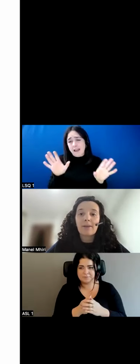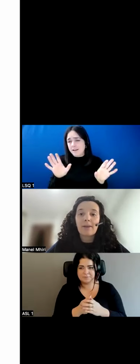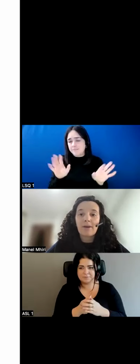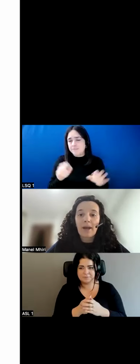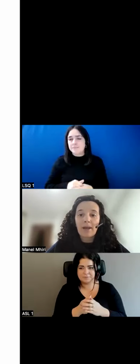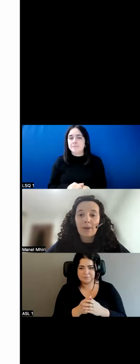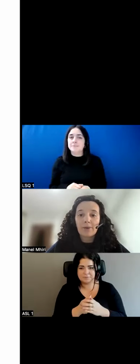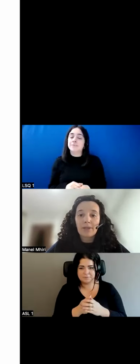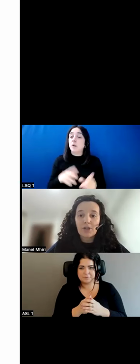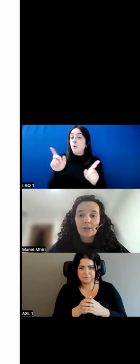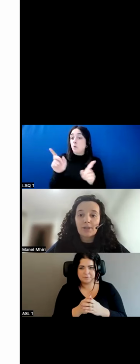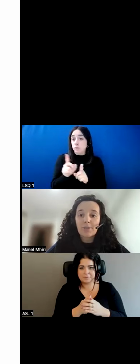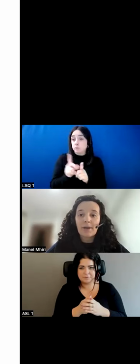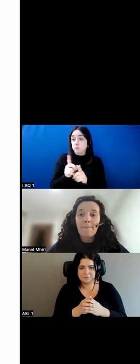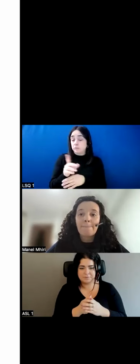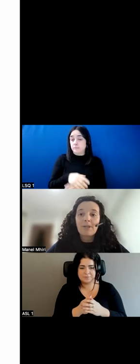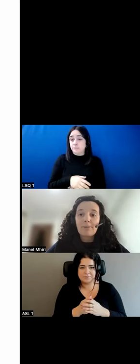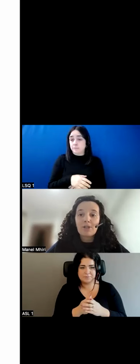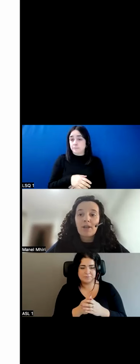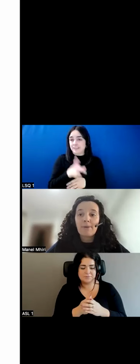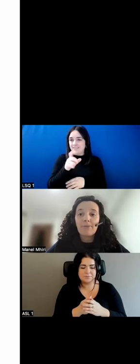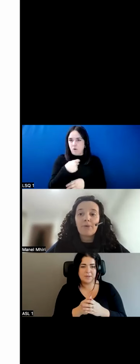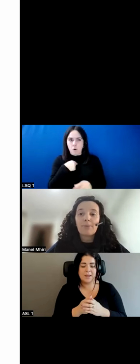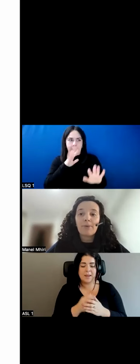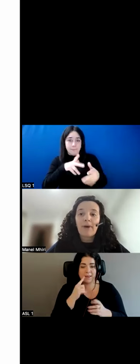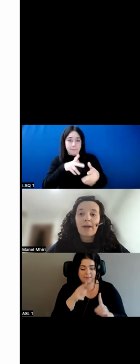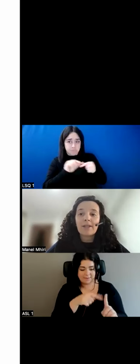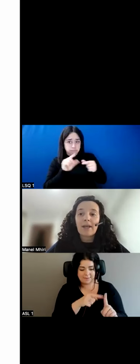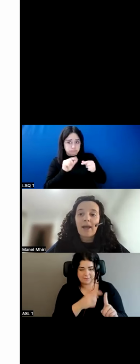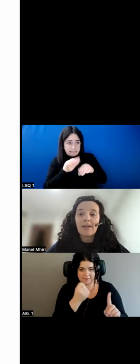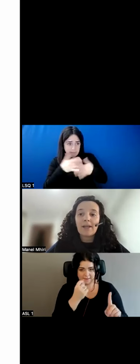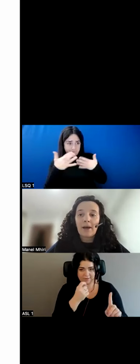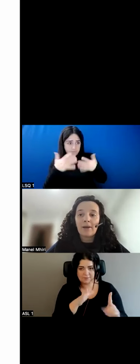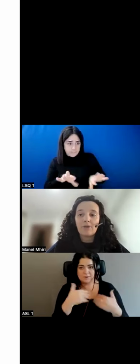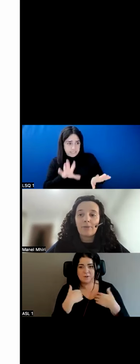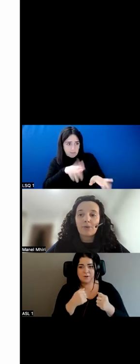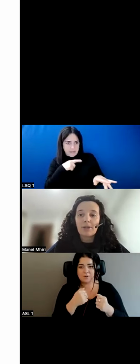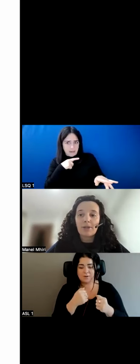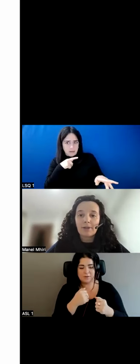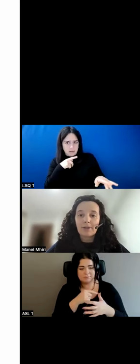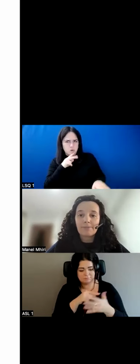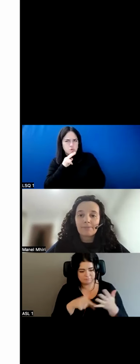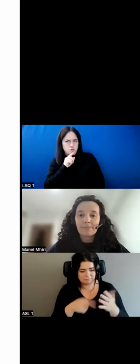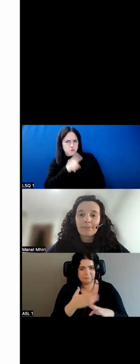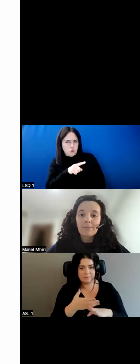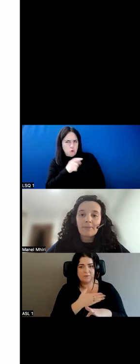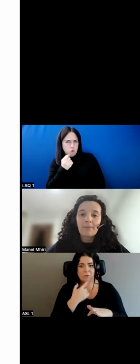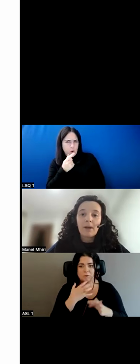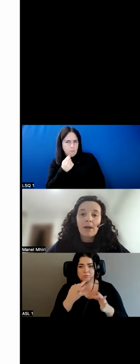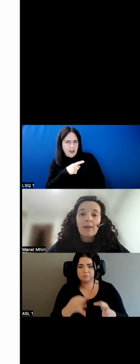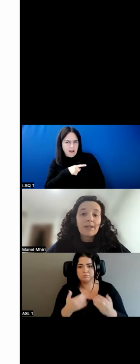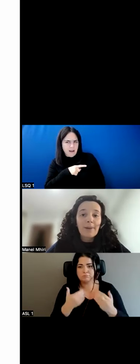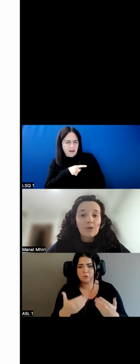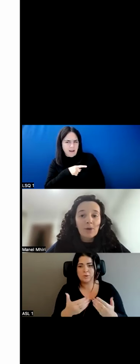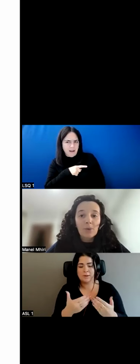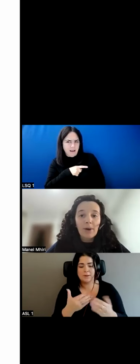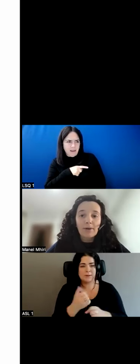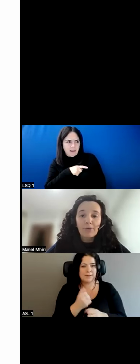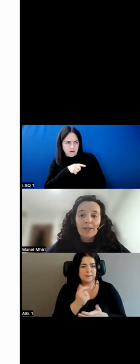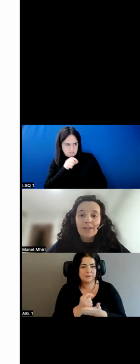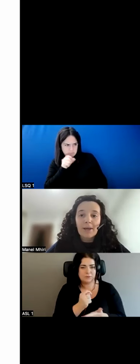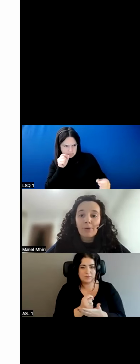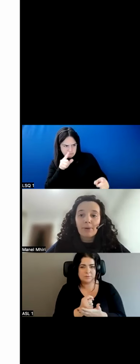et s'assurer que ces personnes comprennent leurs conditions de santé, en particulier avant de fournir quelque traitement